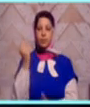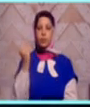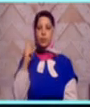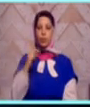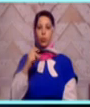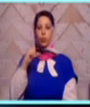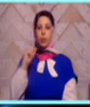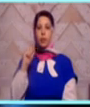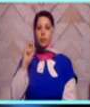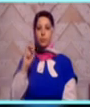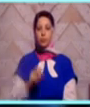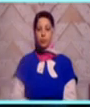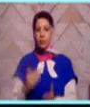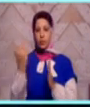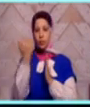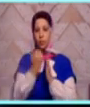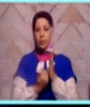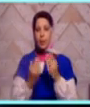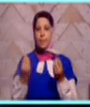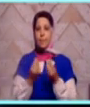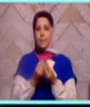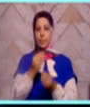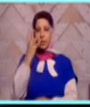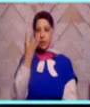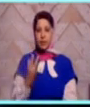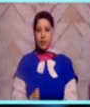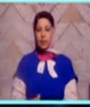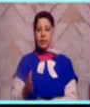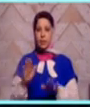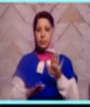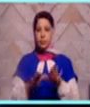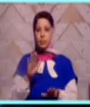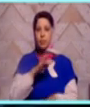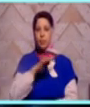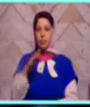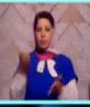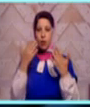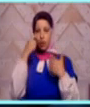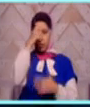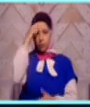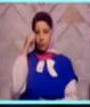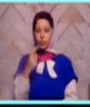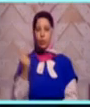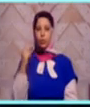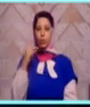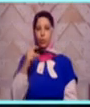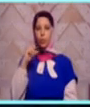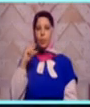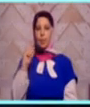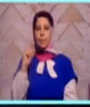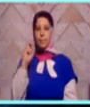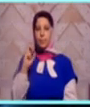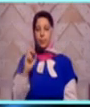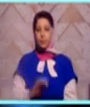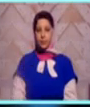الناس تحس بالانخفاض ده. بالظبط، ففتره الليل اجواء هي اجواء مائله للحراره رطبه في معظم انحاء الجمهوريه، ممكن